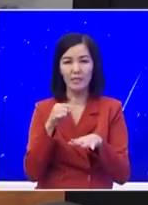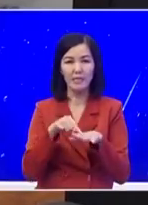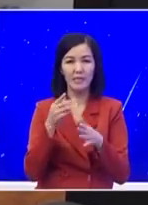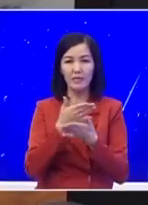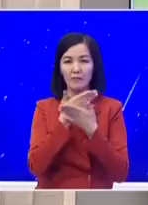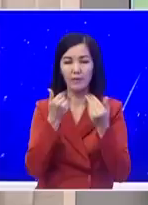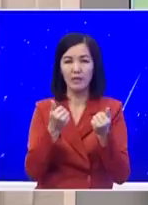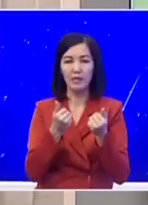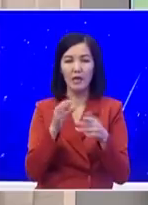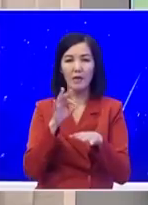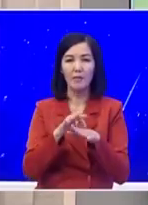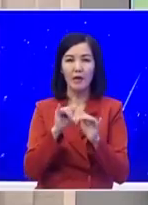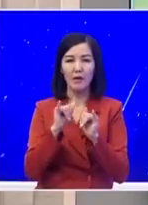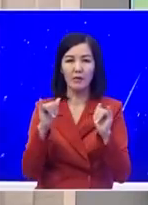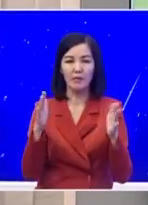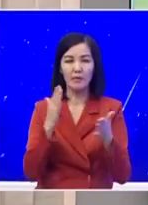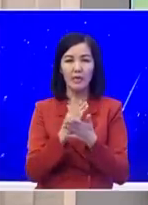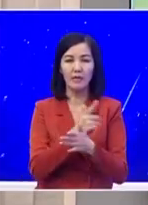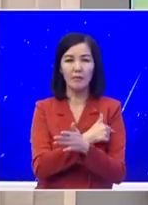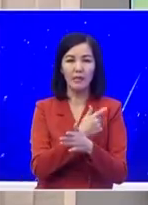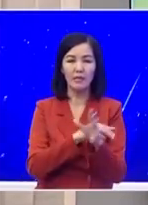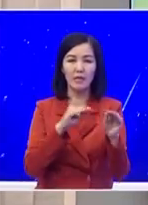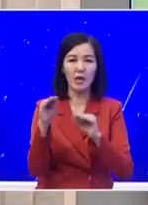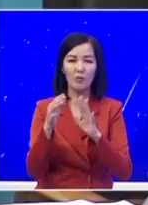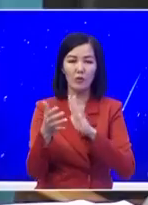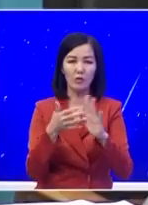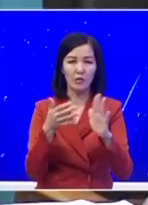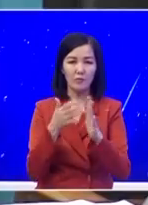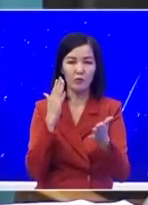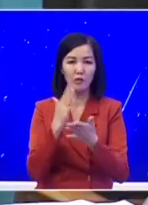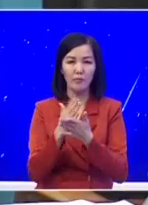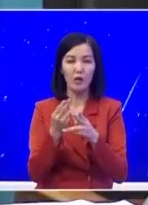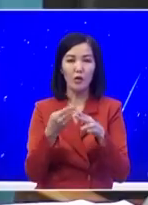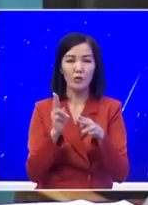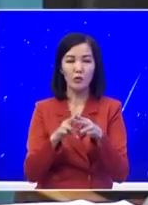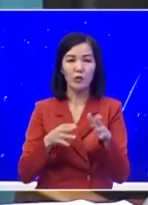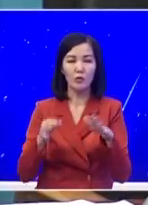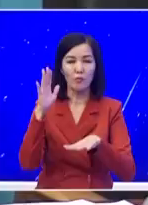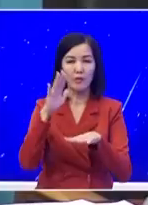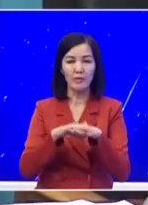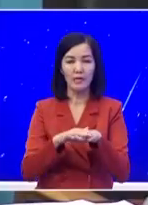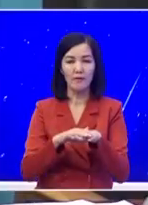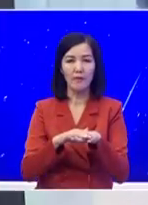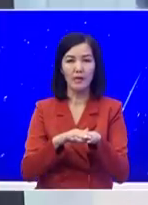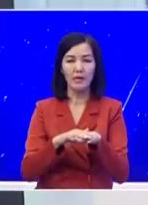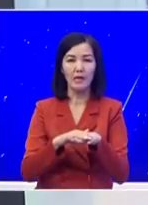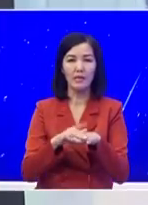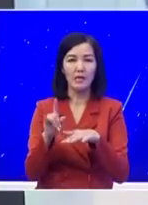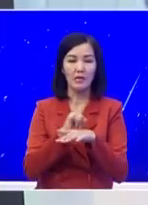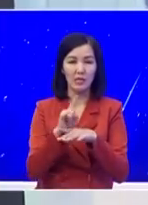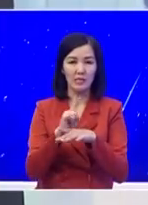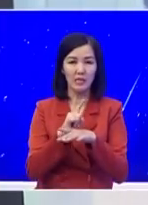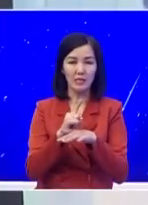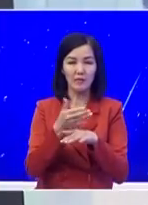пневмонияға шалдыққандар саны да артып келеді. Медициналық жабдықтар жетіспеушілігі бар. Сол себепті облыс әкімі тек жасанды тыныс алу